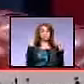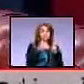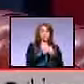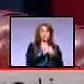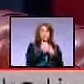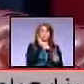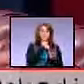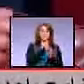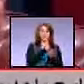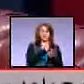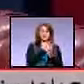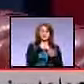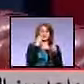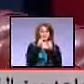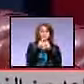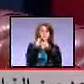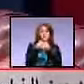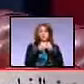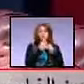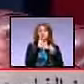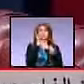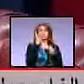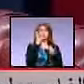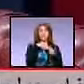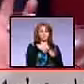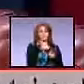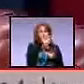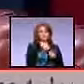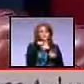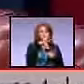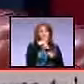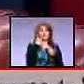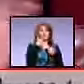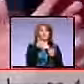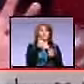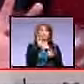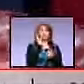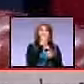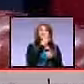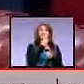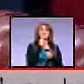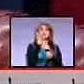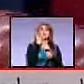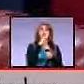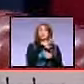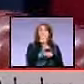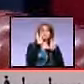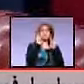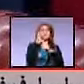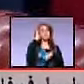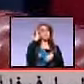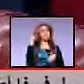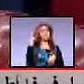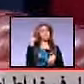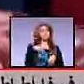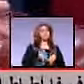ومنى وبعدين جه علاء وانا وحلمي. كانت بدايه الافلام الموجه, الافلام الشبابيه اللي طلعت